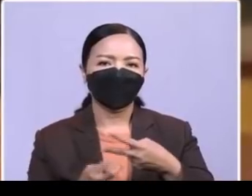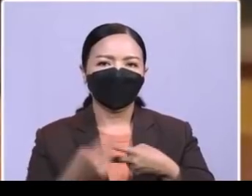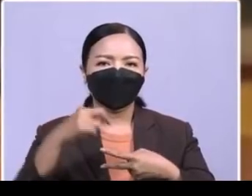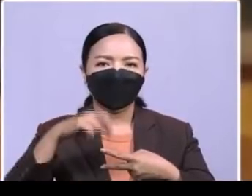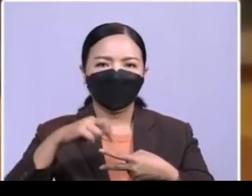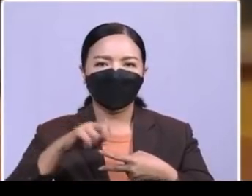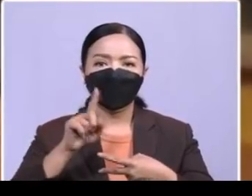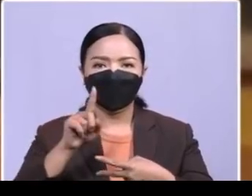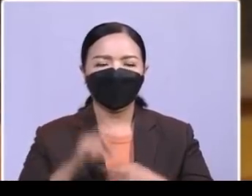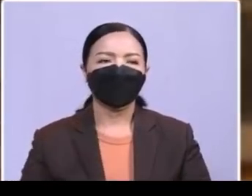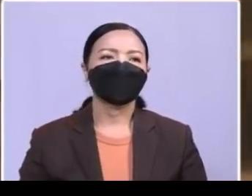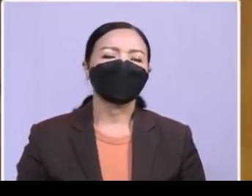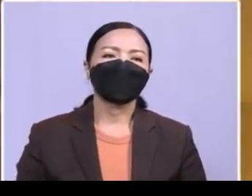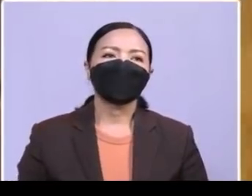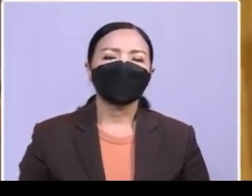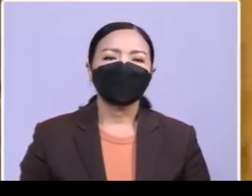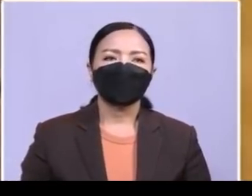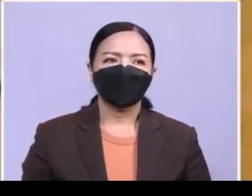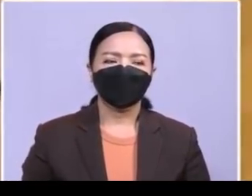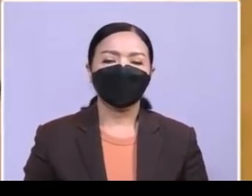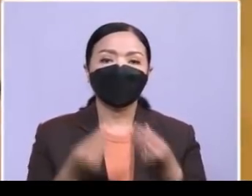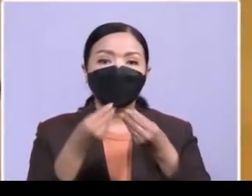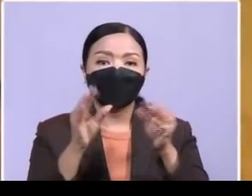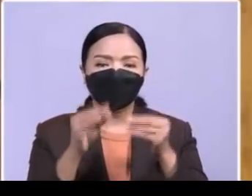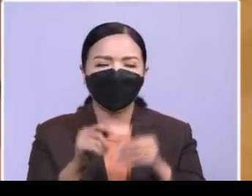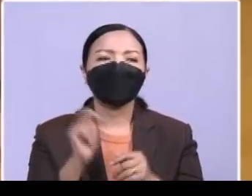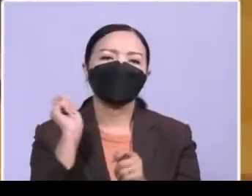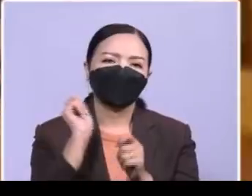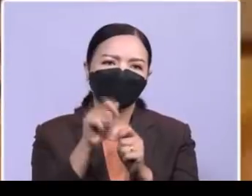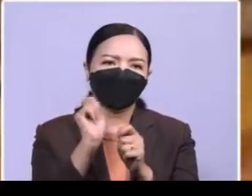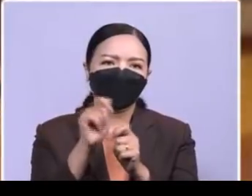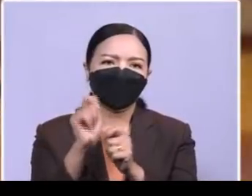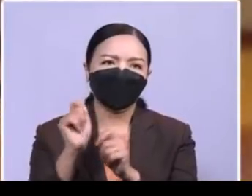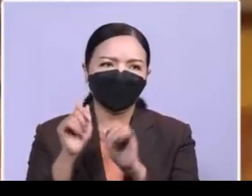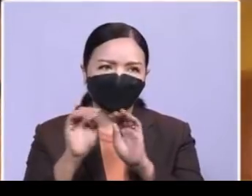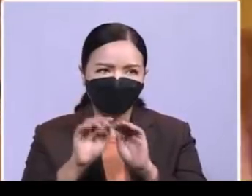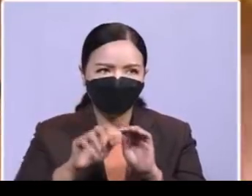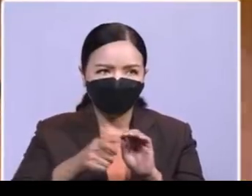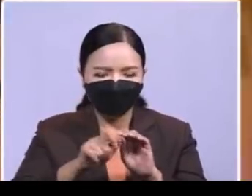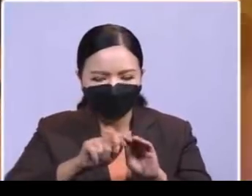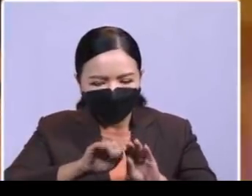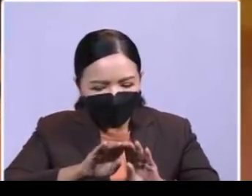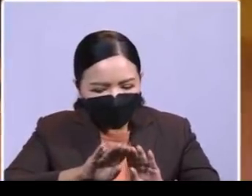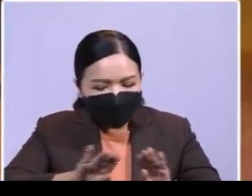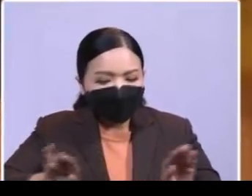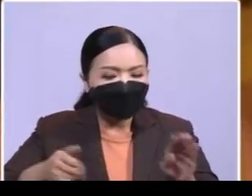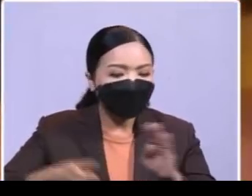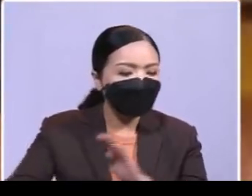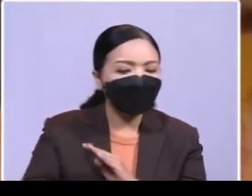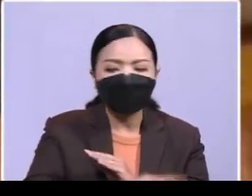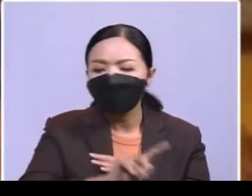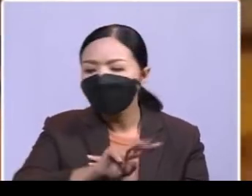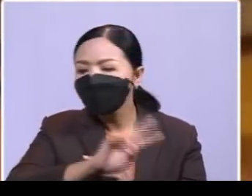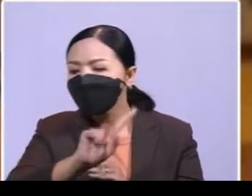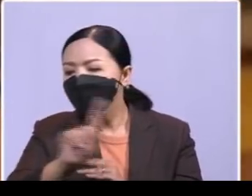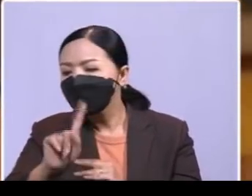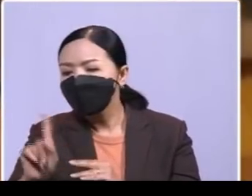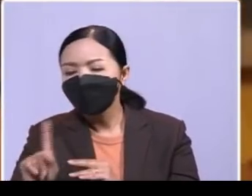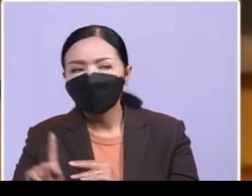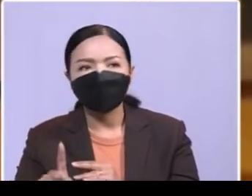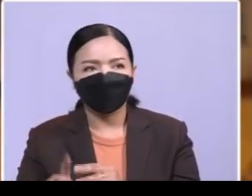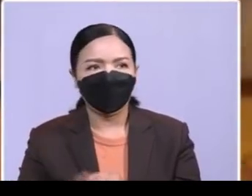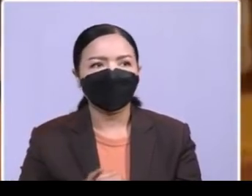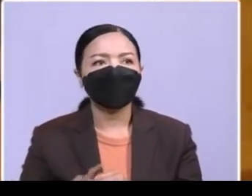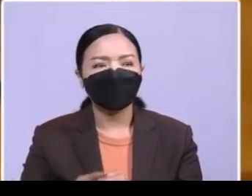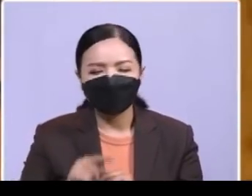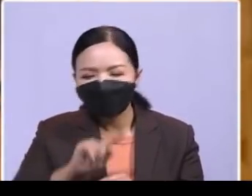คารพาณิชย์หลังนี้ฮะทุบกระจกครับ ครับ เปิดหน้าต่างออกมาเพื่อที่จะไปหากุญแจเนี่ยจะมาเปิดด้านล่าง